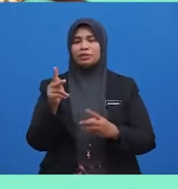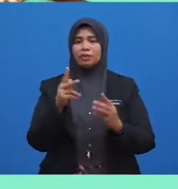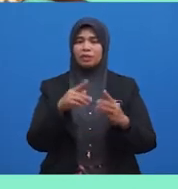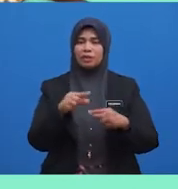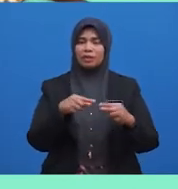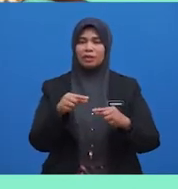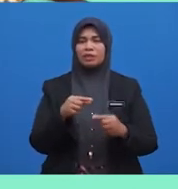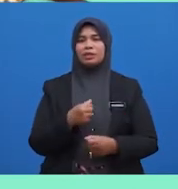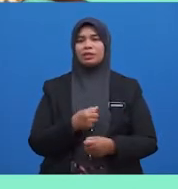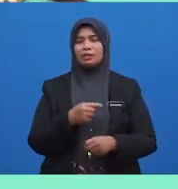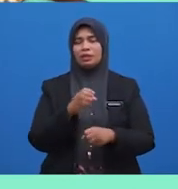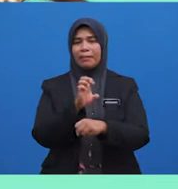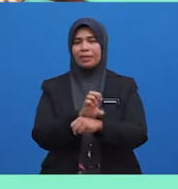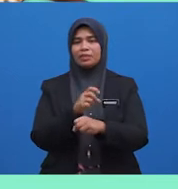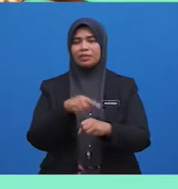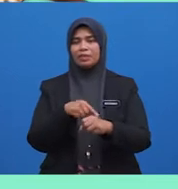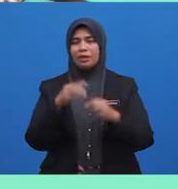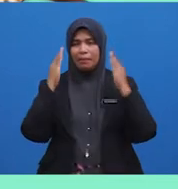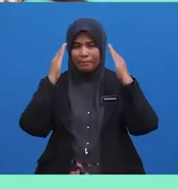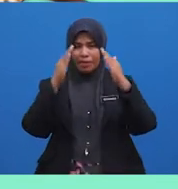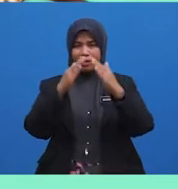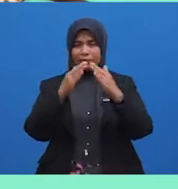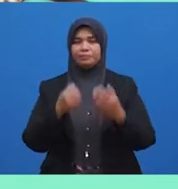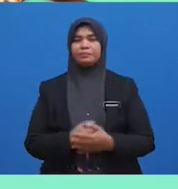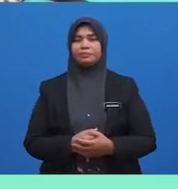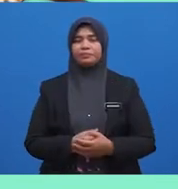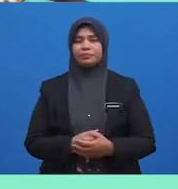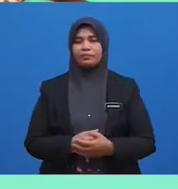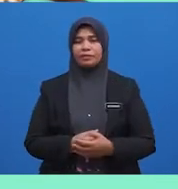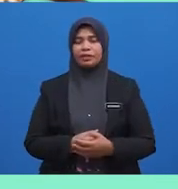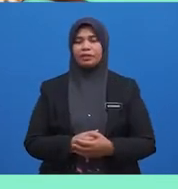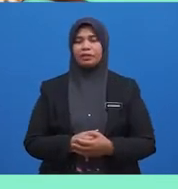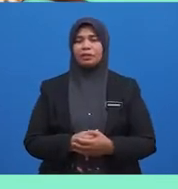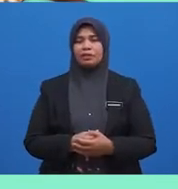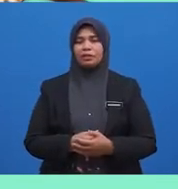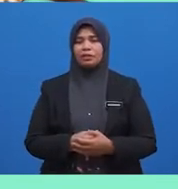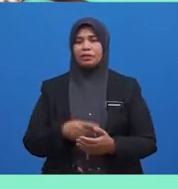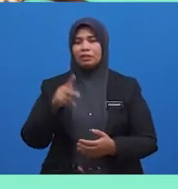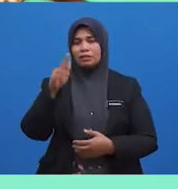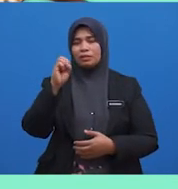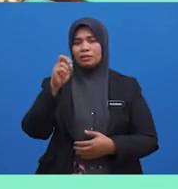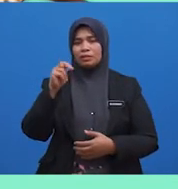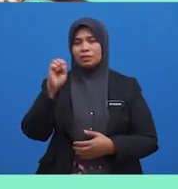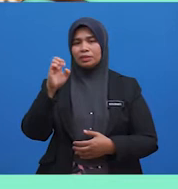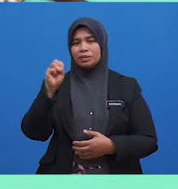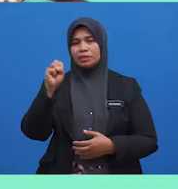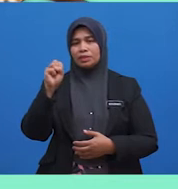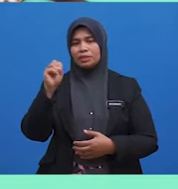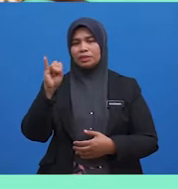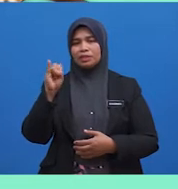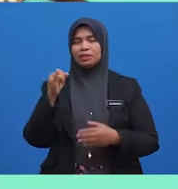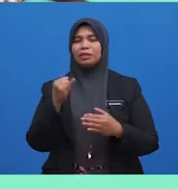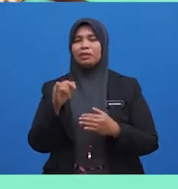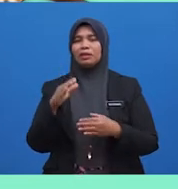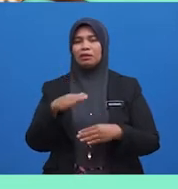Murid-murid, tahukah maksud konsesi? Konsesi ialah hak atau keizinan yang